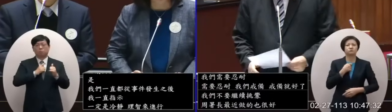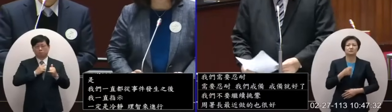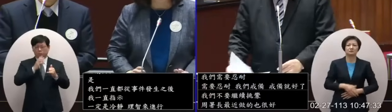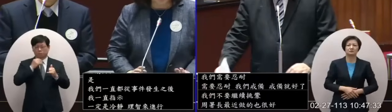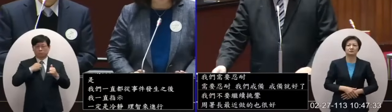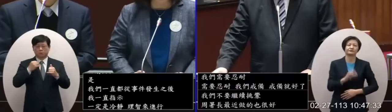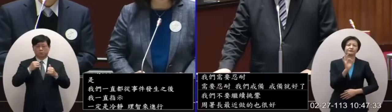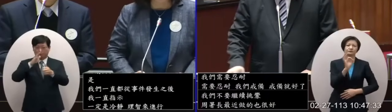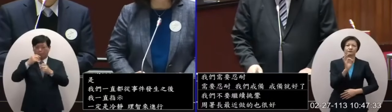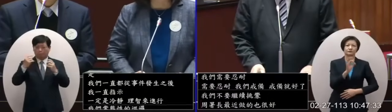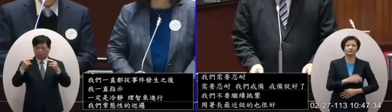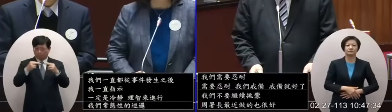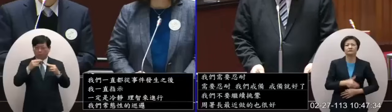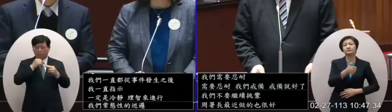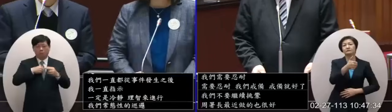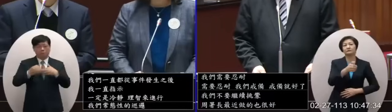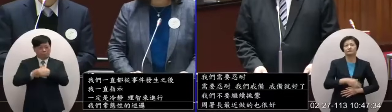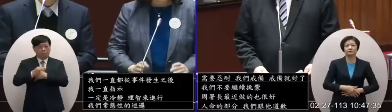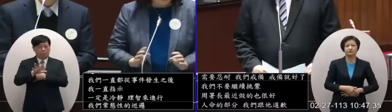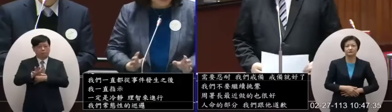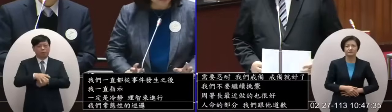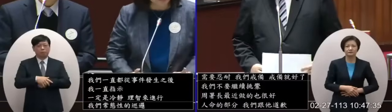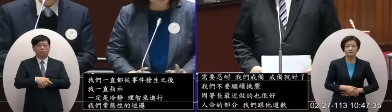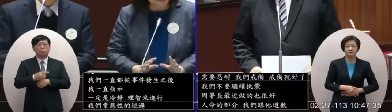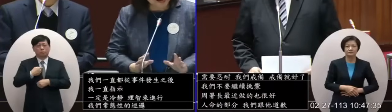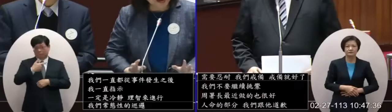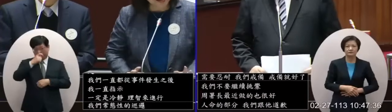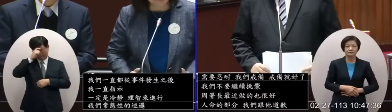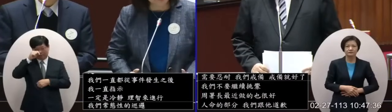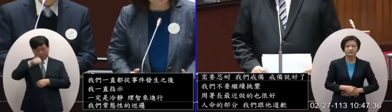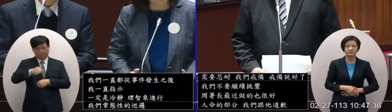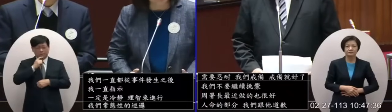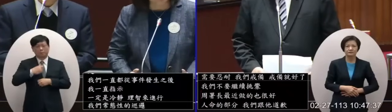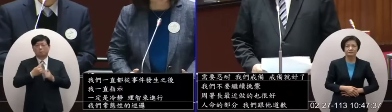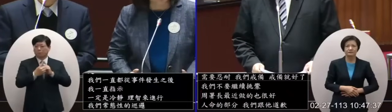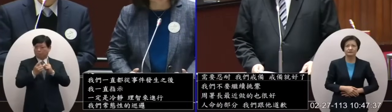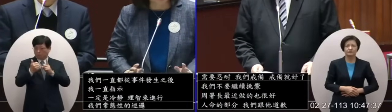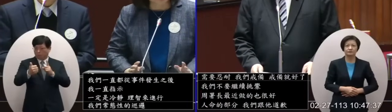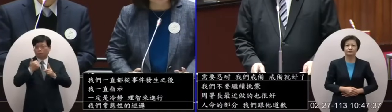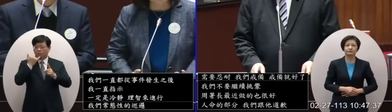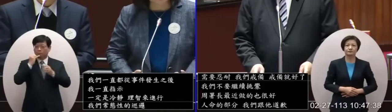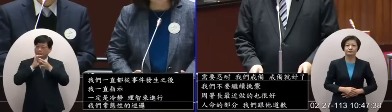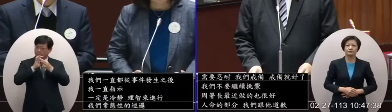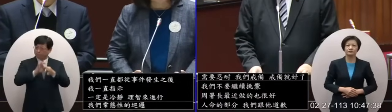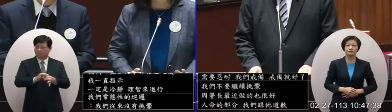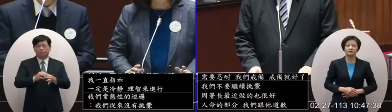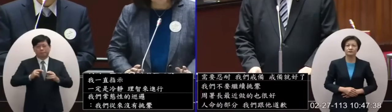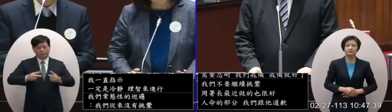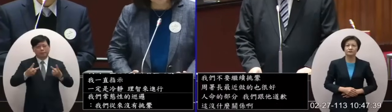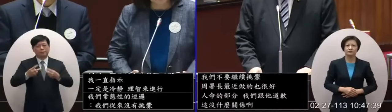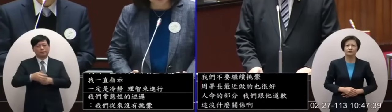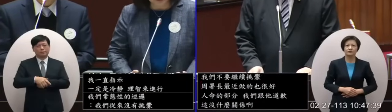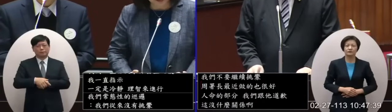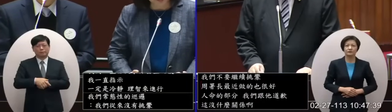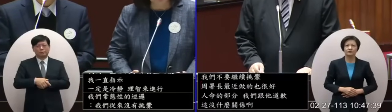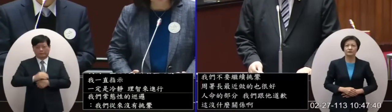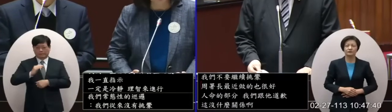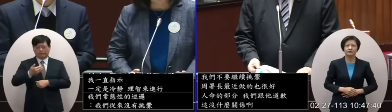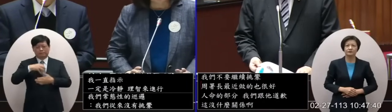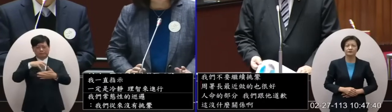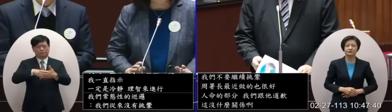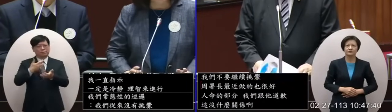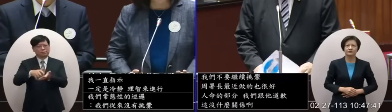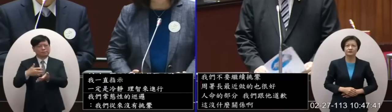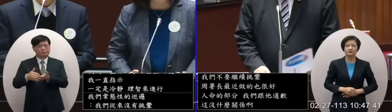了家属，他都做了。 谢谢，我想借用总书记的时间。 我们很希望在这个气氛之下能够有进展，但是事实上有很